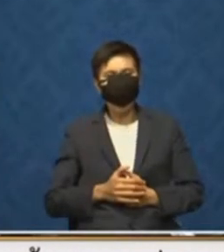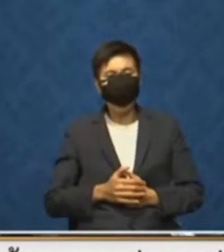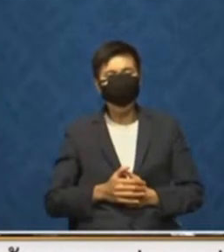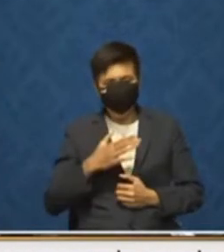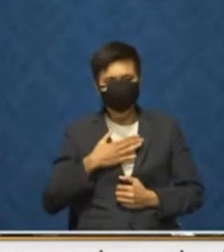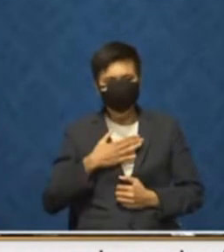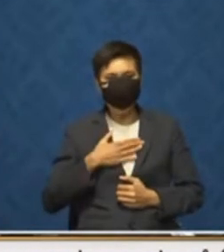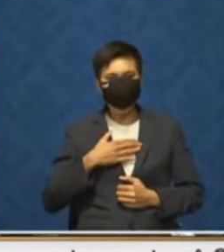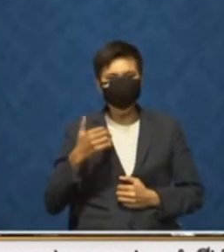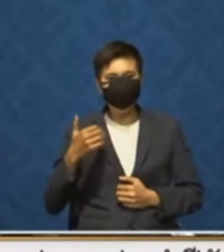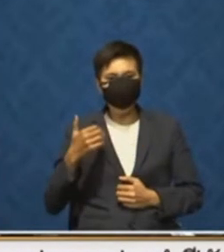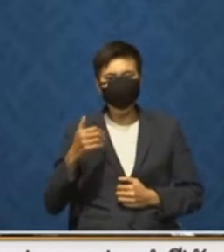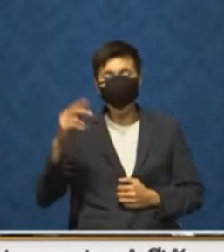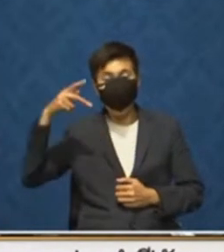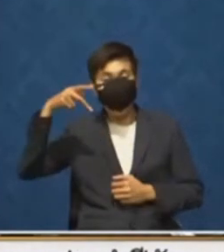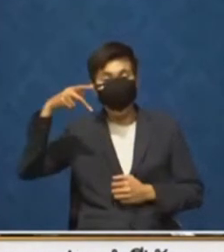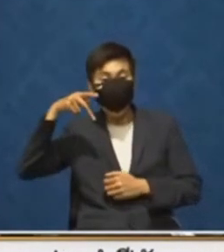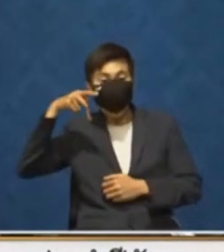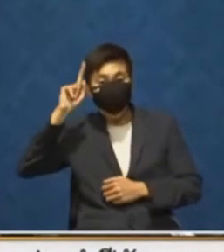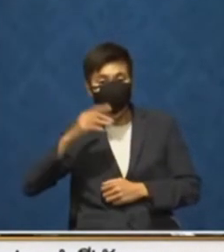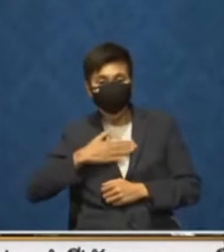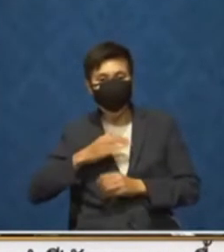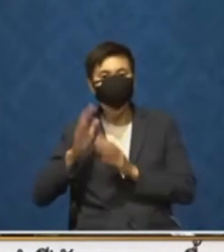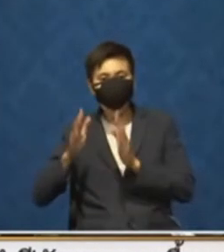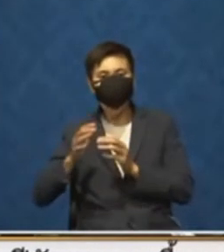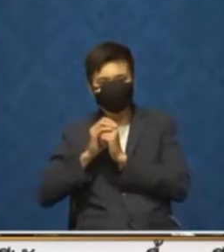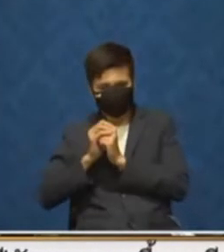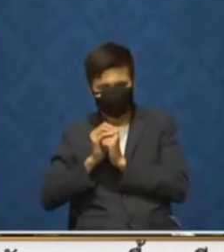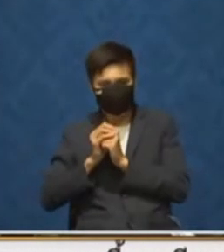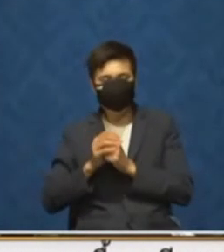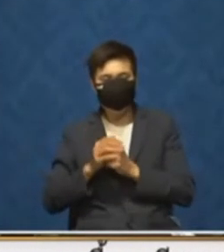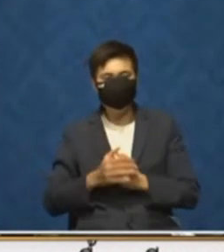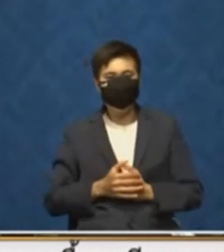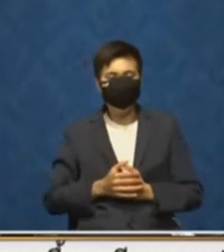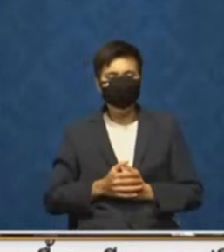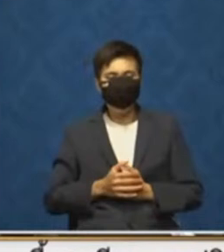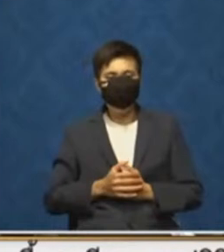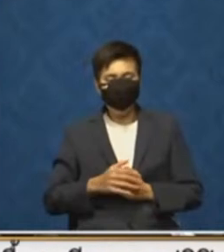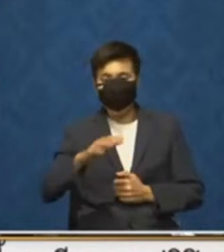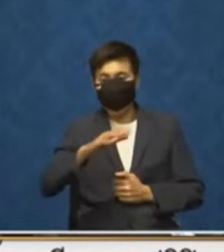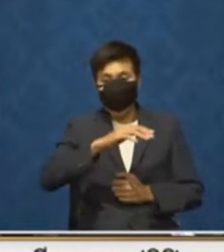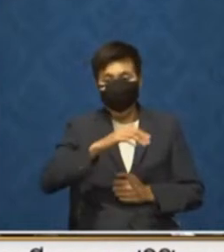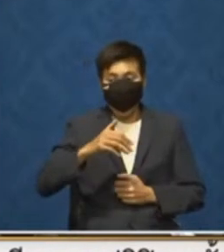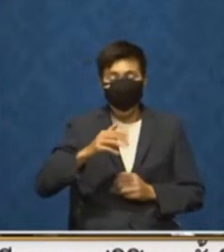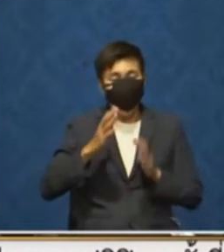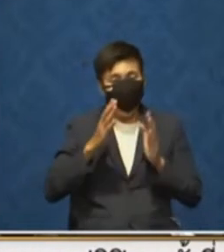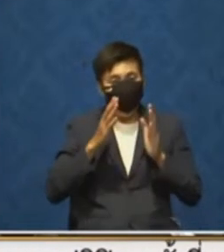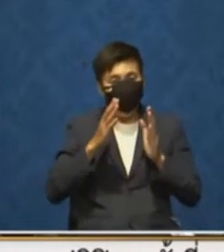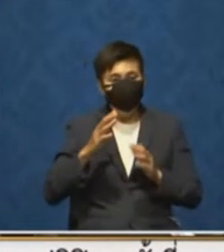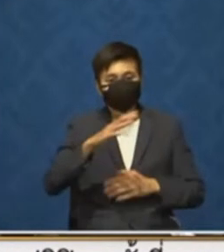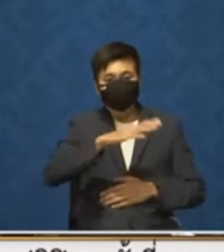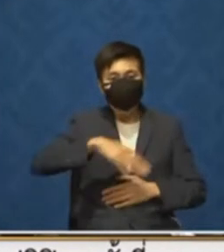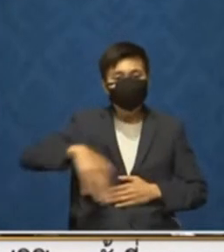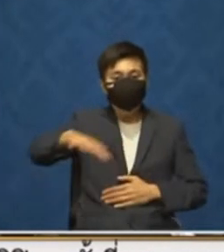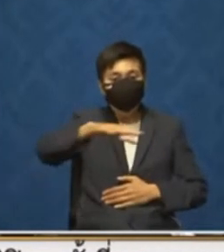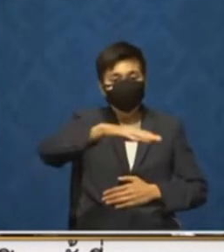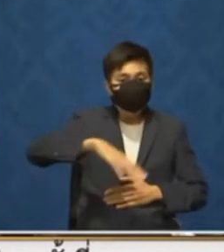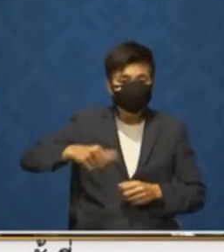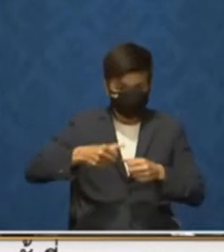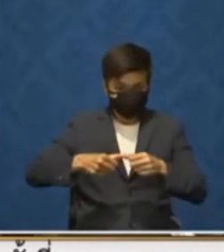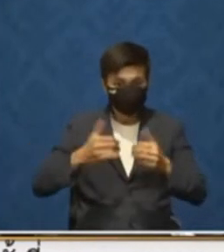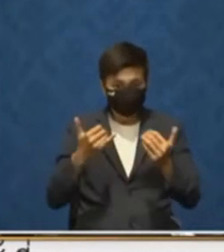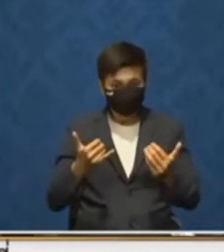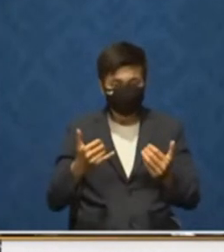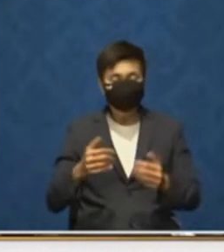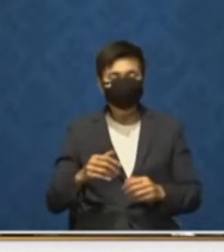ชาติจีนปู่ผมก็มาจากทั้งนั้นล่ะครับแล้วก็พวกเราหลายคนก็มีปีเชื้อชาติมีความสัมพันธ์ที่ดีต่อ